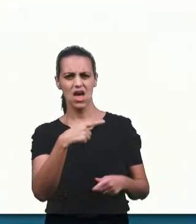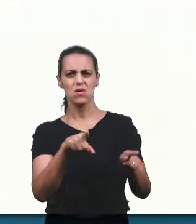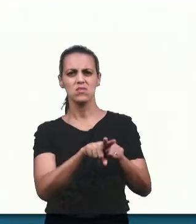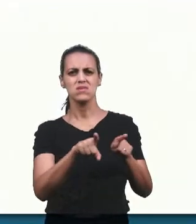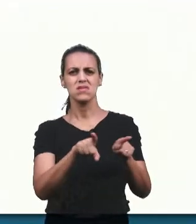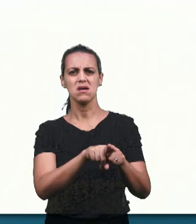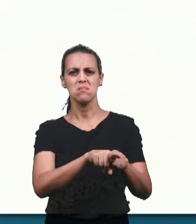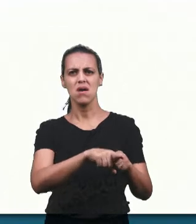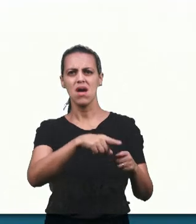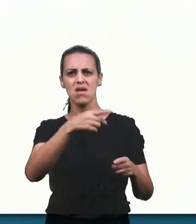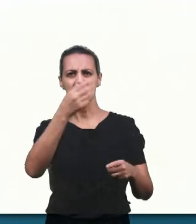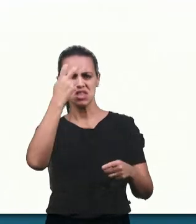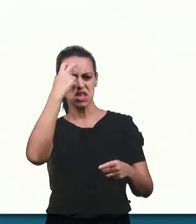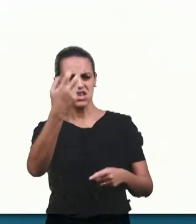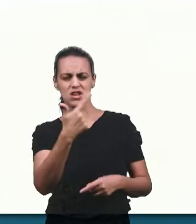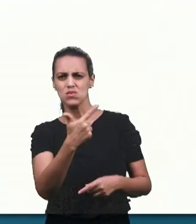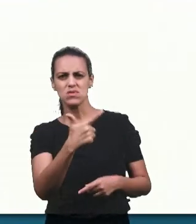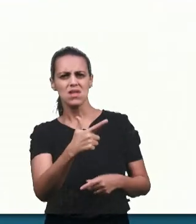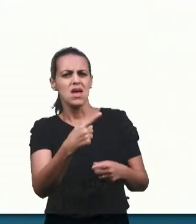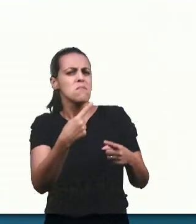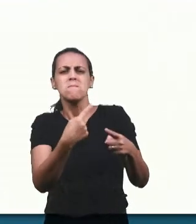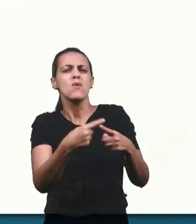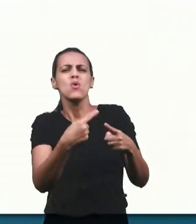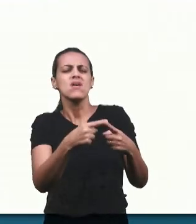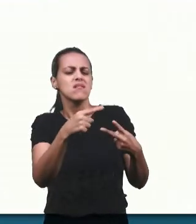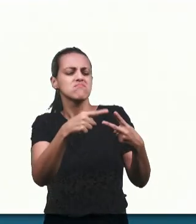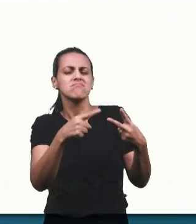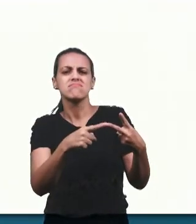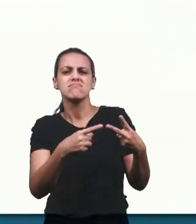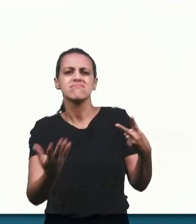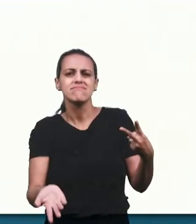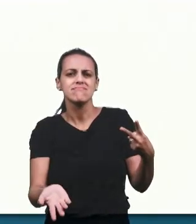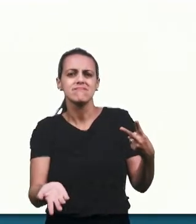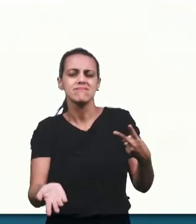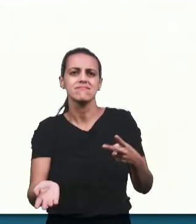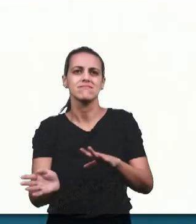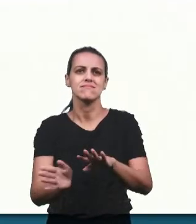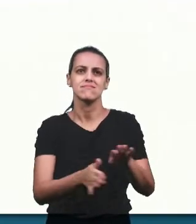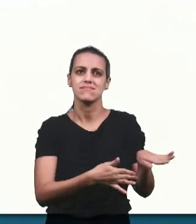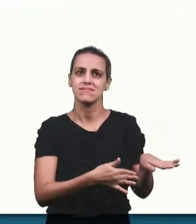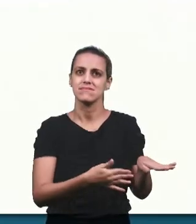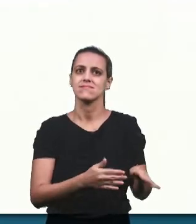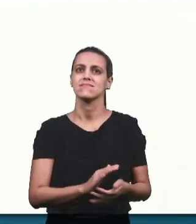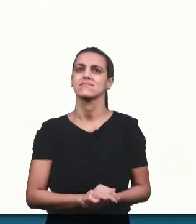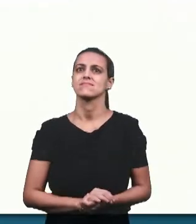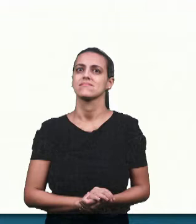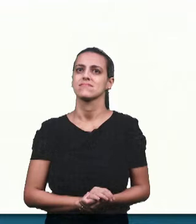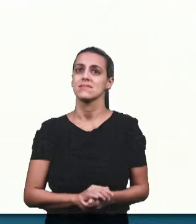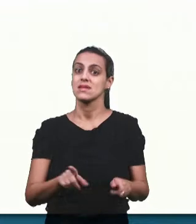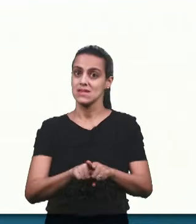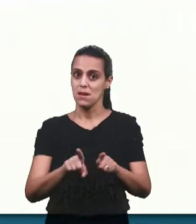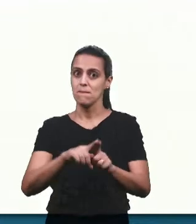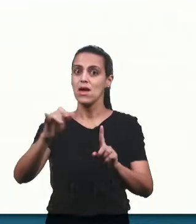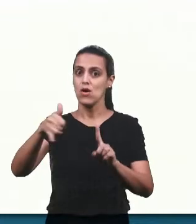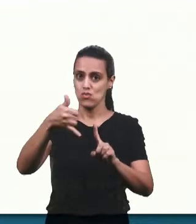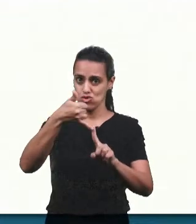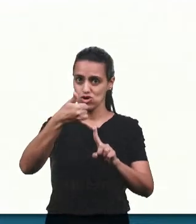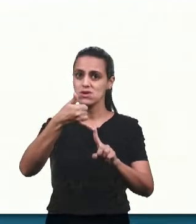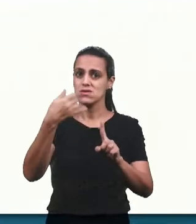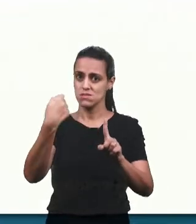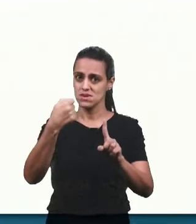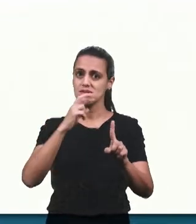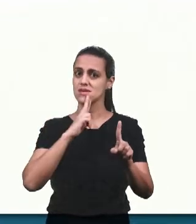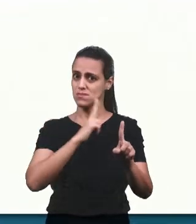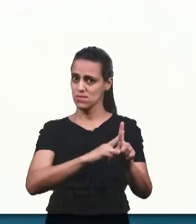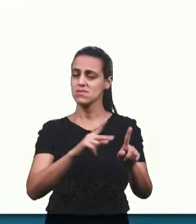2 questions pour les préuniversitaires et jeunes. Et où aussi, préuniversitaires, jeunes et où aussi pour